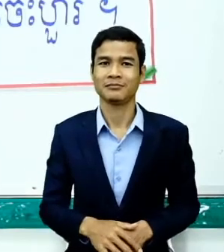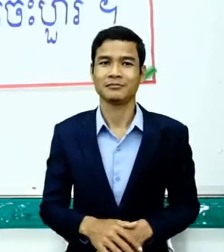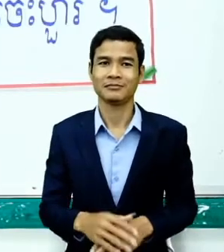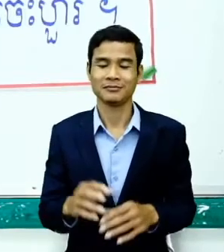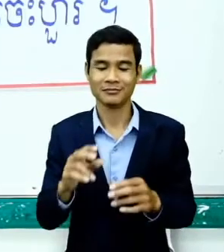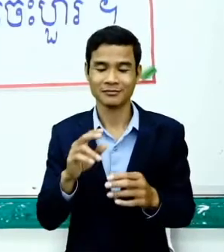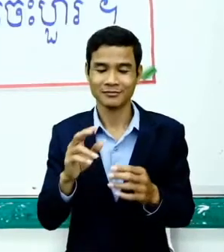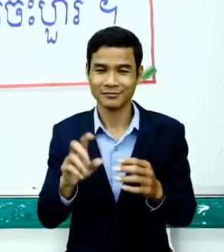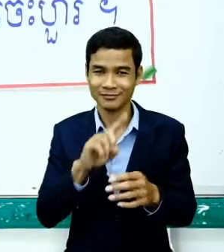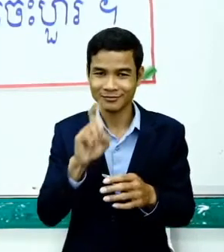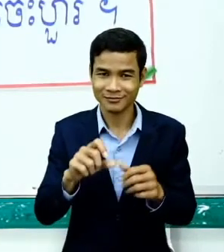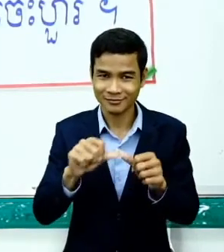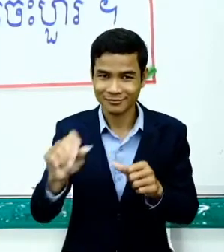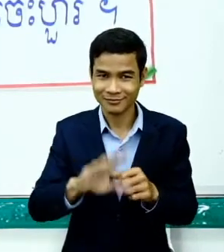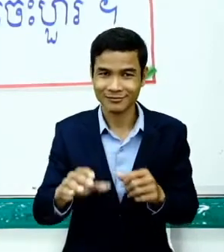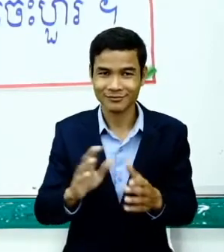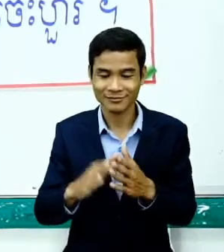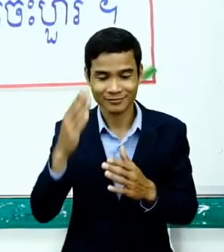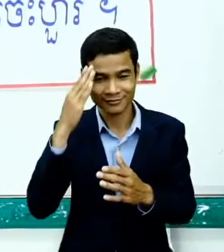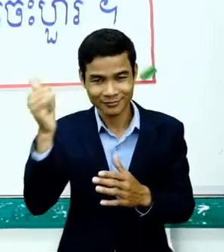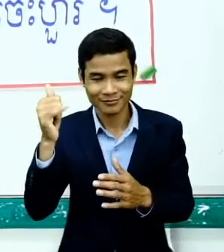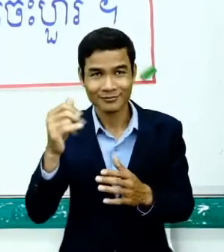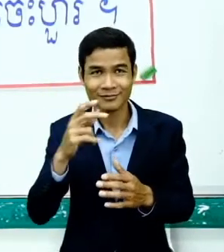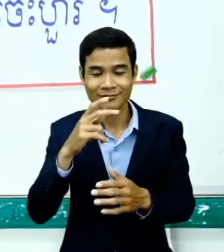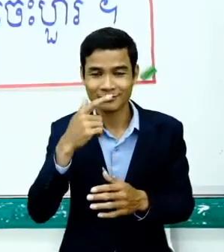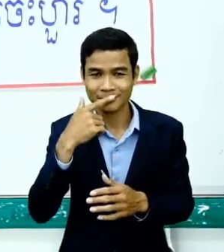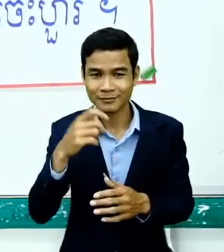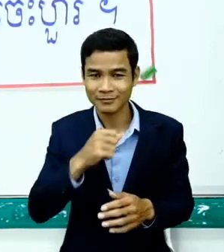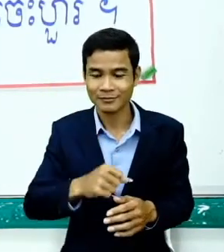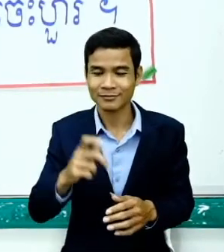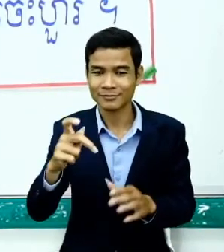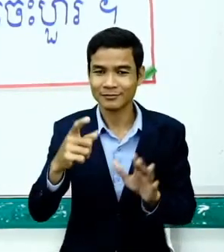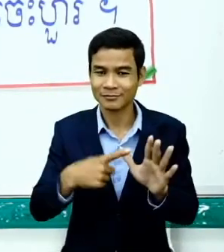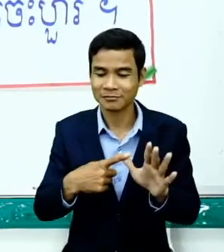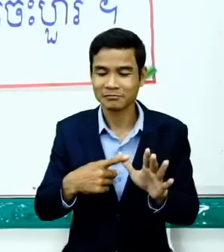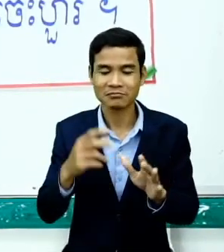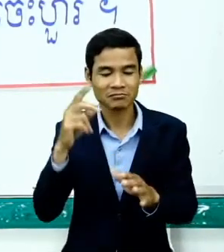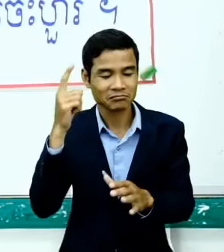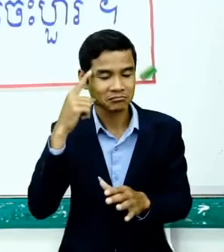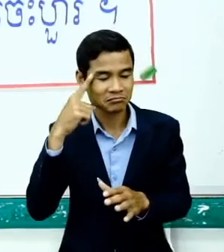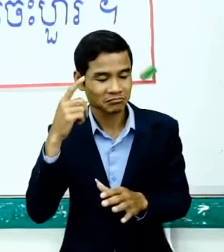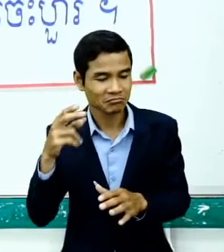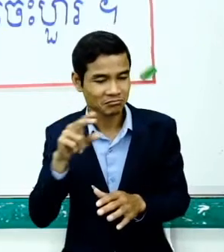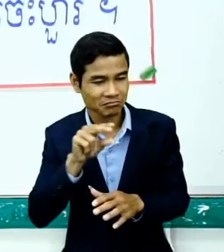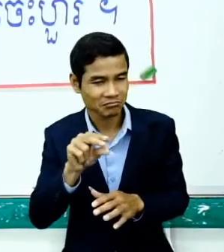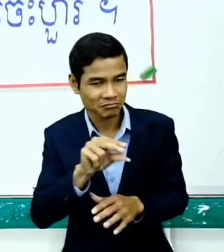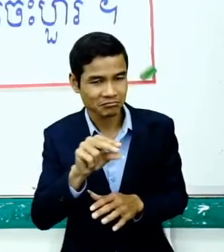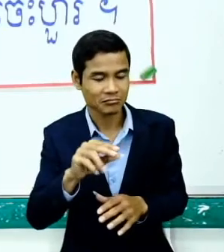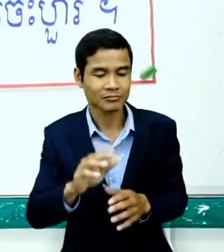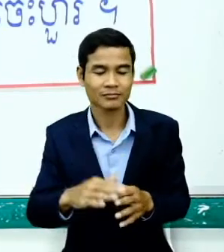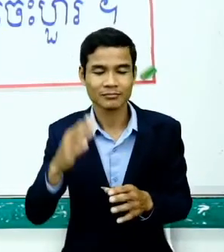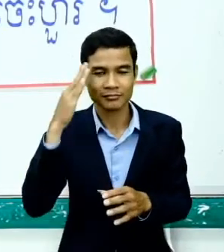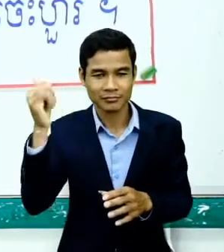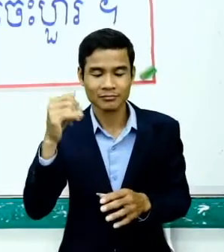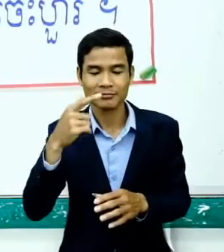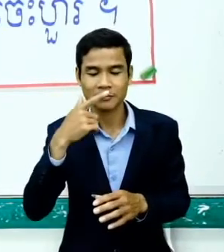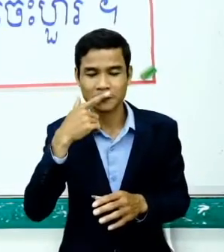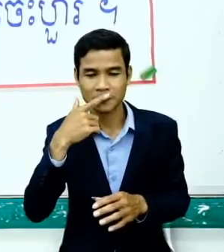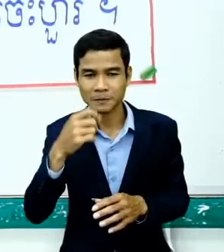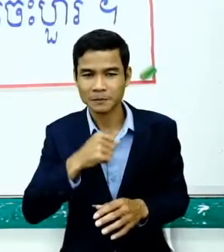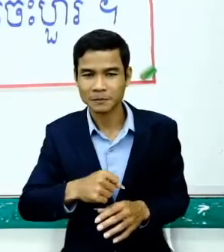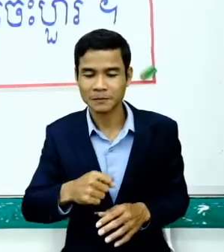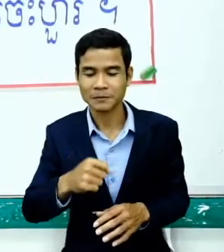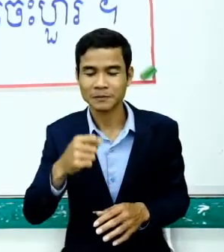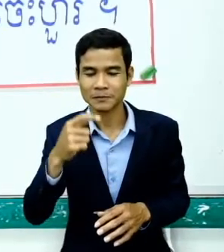ន្តហេតុអ្វីបានជាតាគាថាទារបស់គាត់ចេះហេតុអ្វីបានជាតាគា